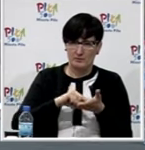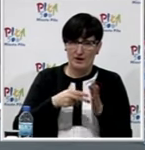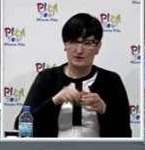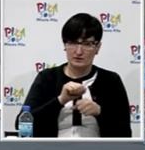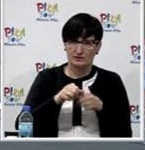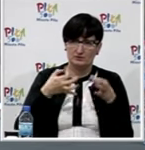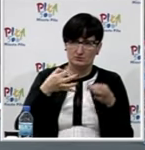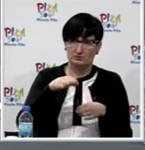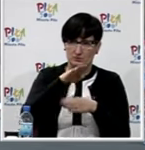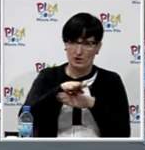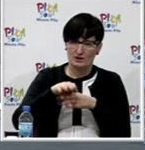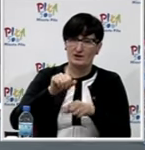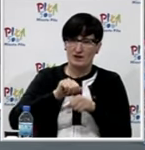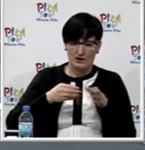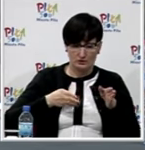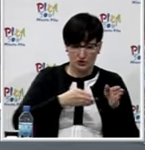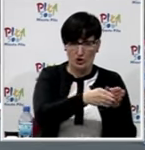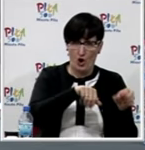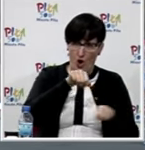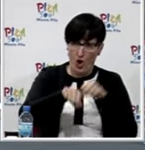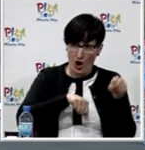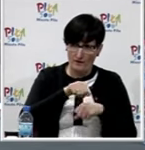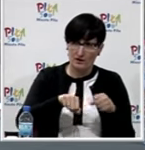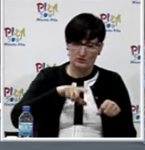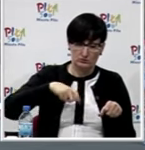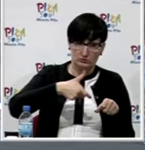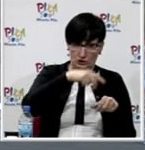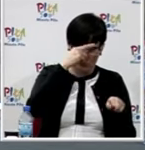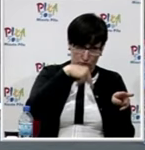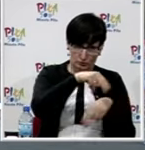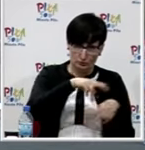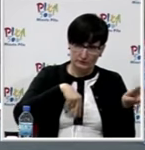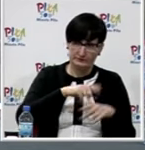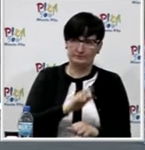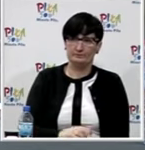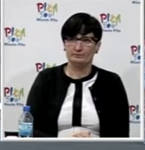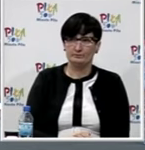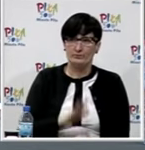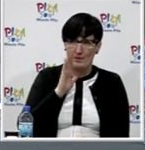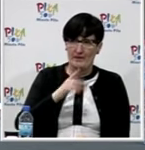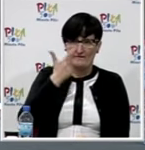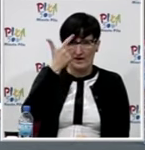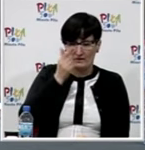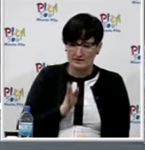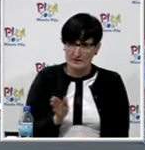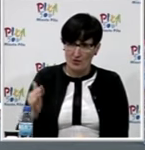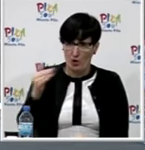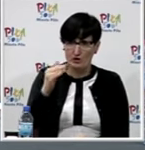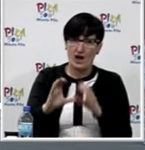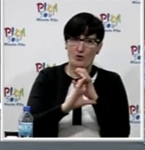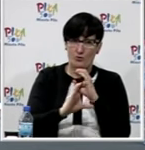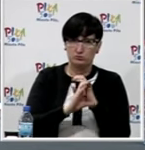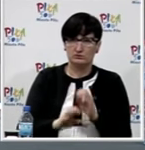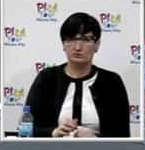że jest przewidziana ścieżka rowerowa, chodniki, dwie zatoki autobusowe. No nie